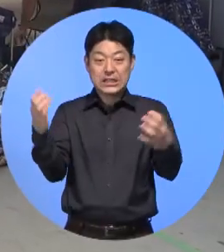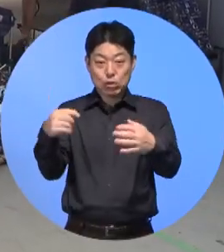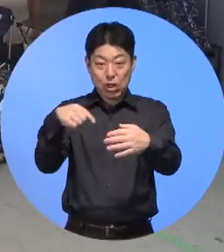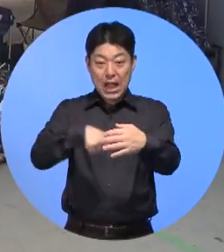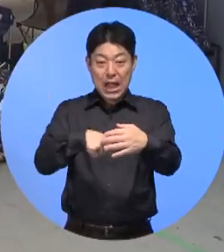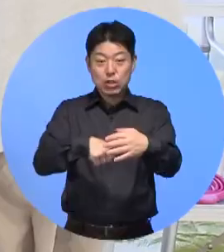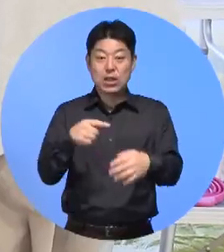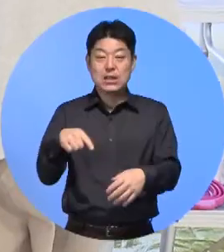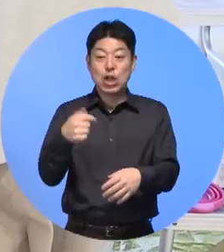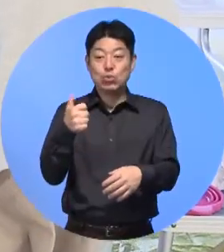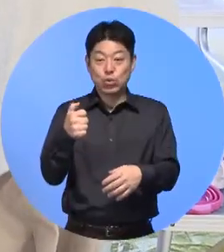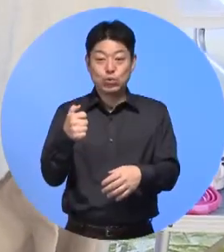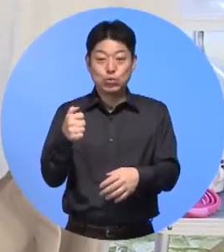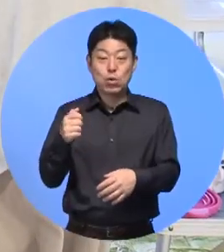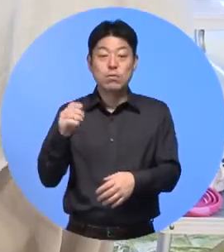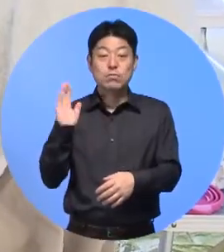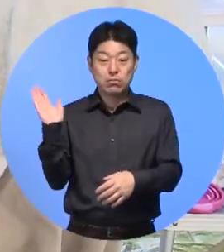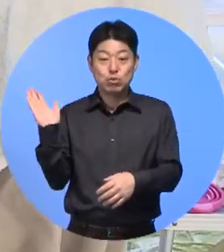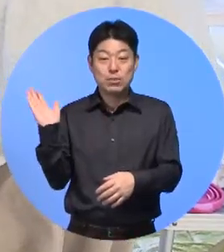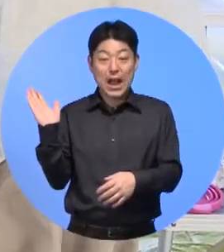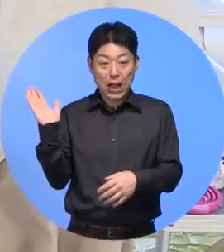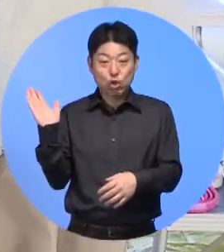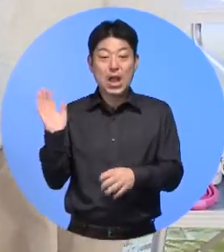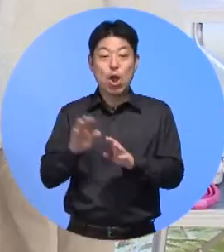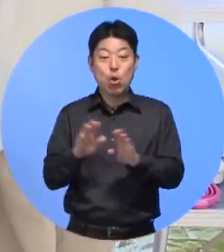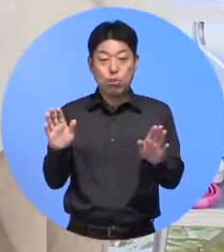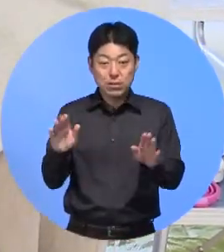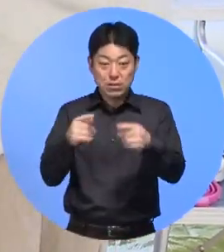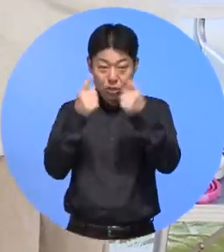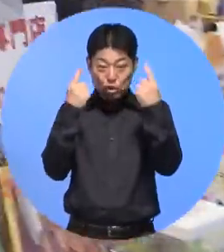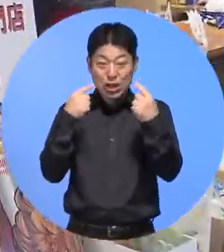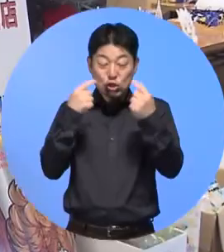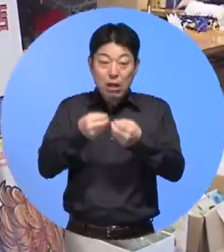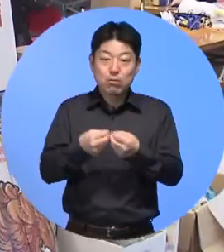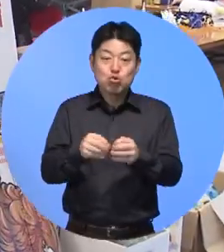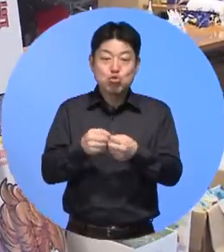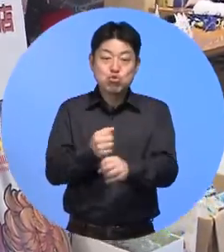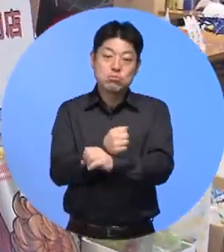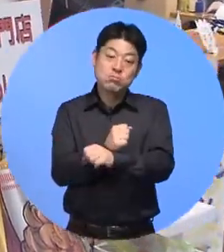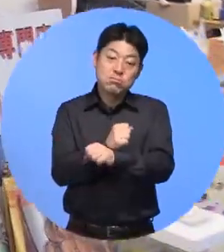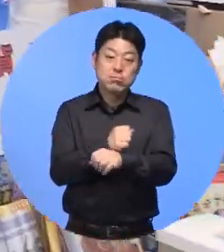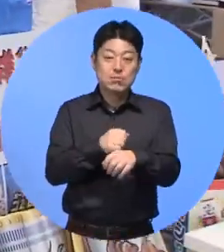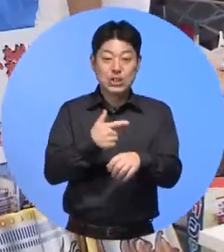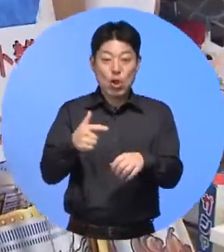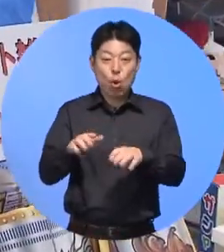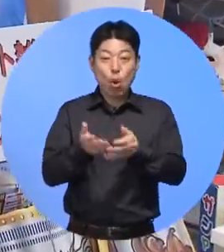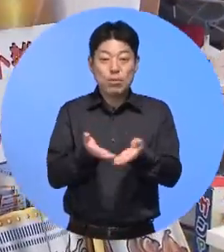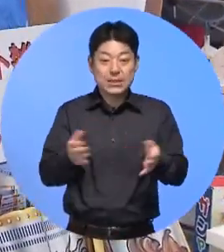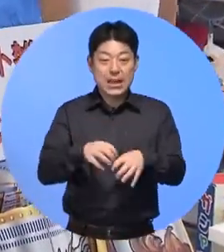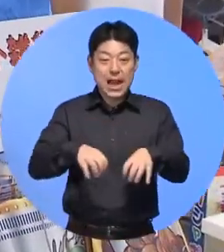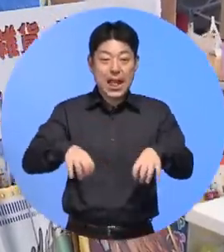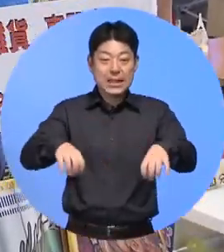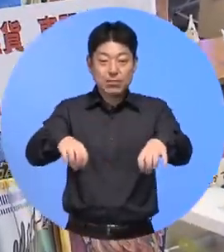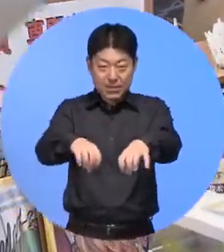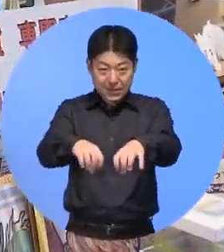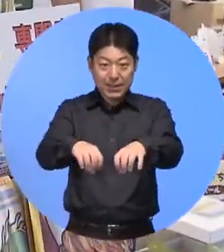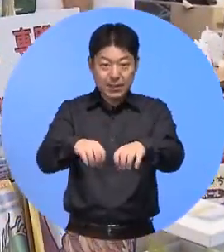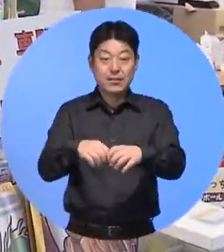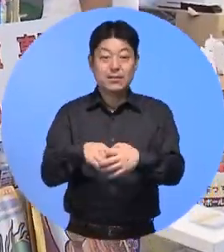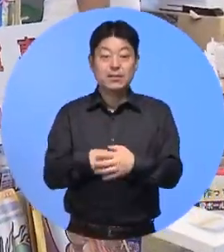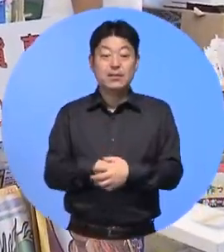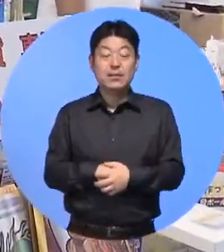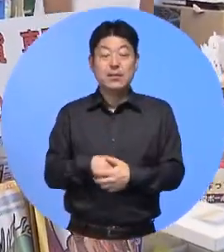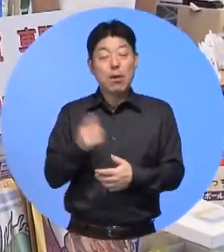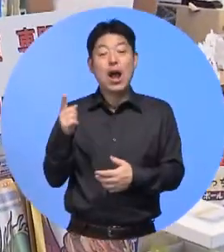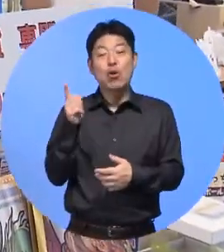そ150のフリーマーケットがオープン、それぞれ趣向を凝らした店が並んでいました。スタジアムで行う